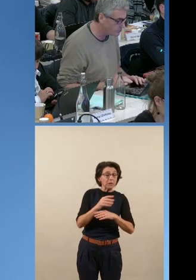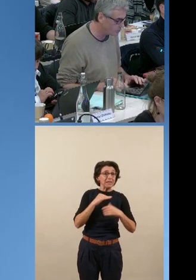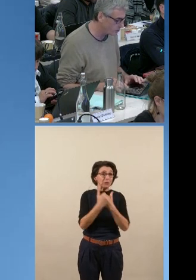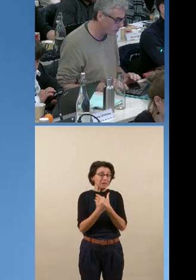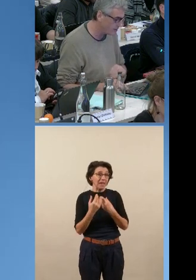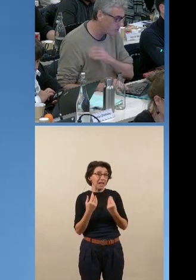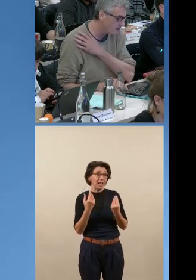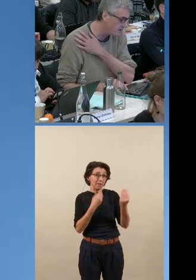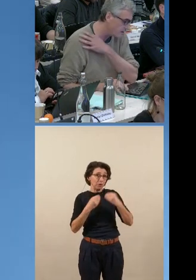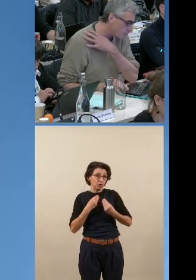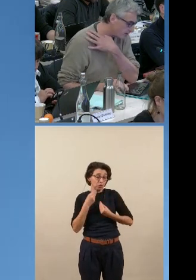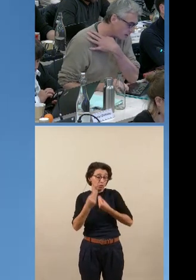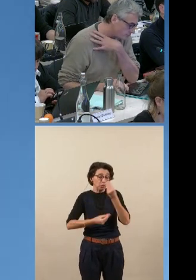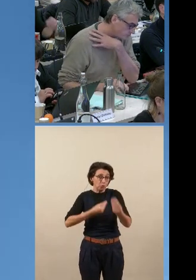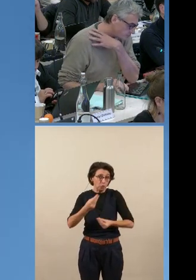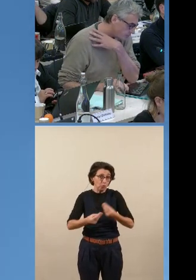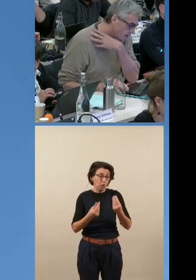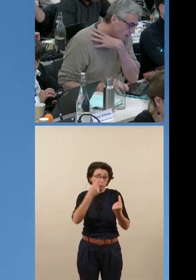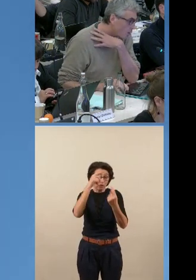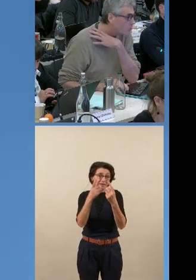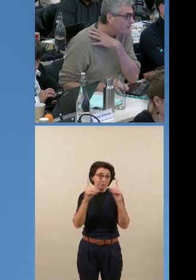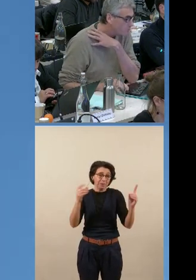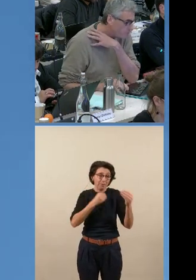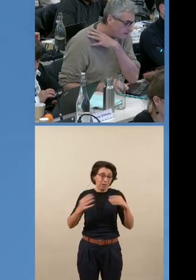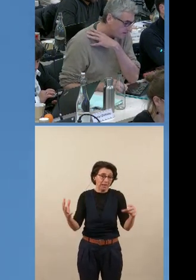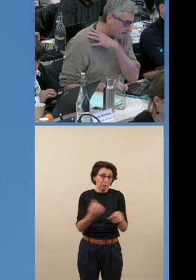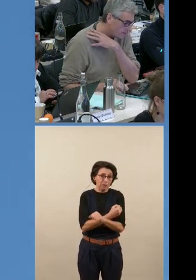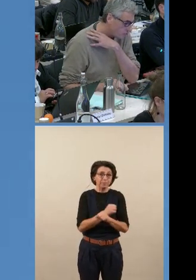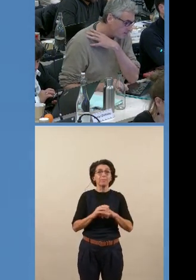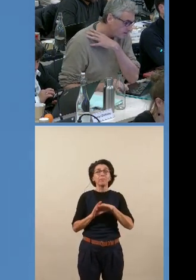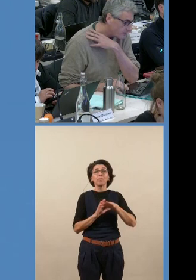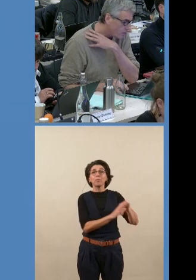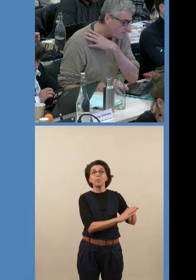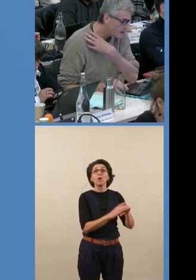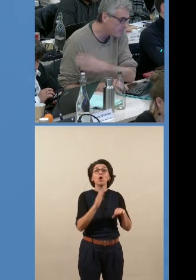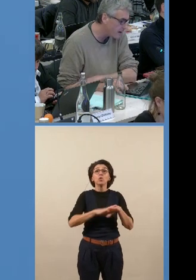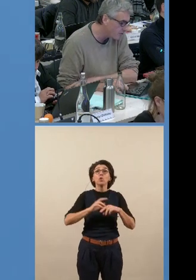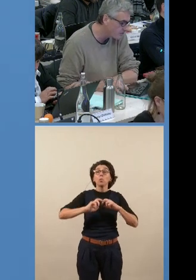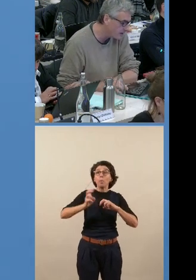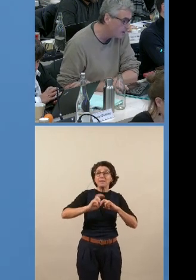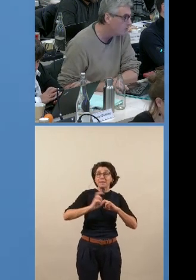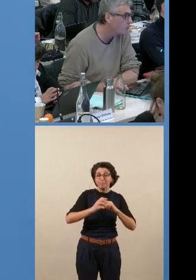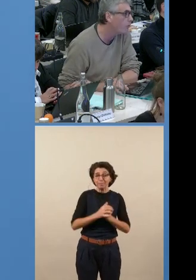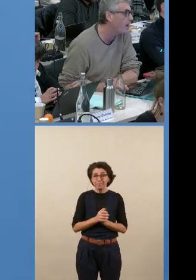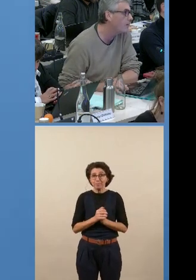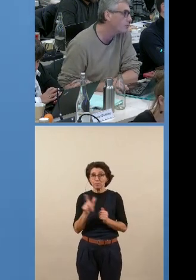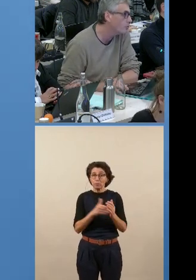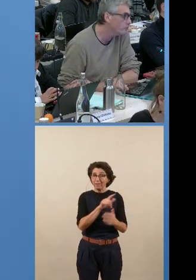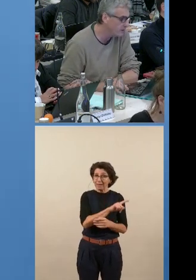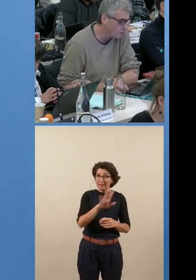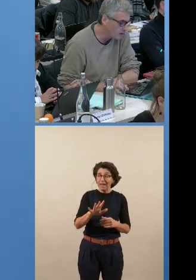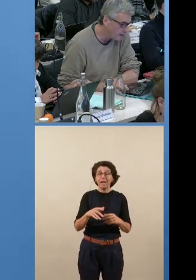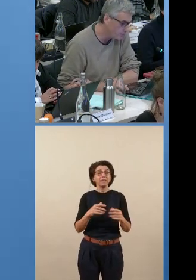et de démocratie alimentaire côté mobilité 2024 sera marqué par l'avancée du programme